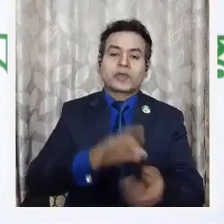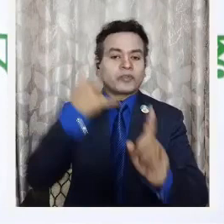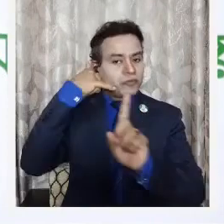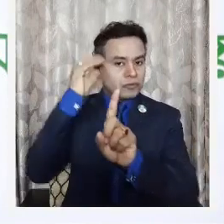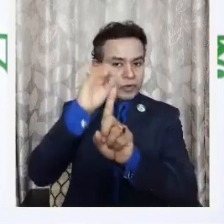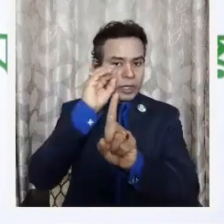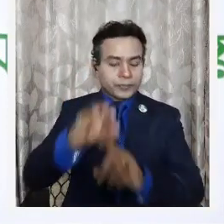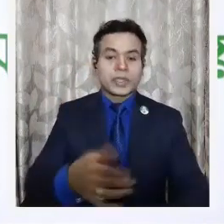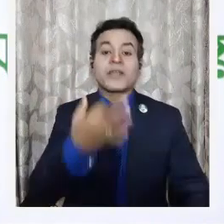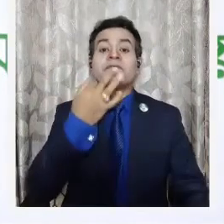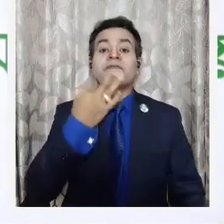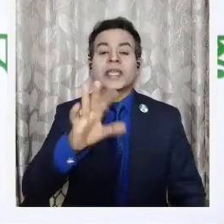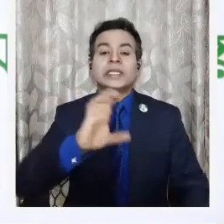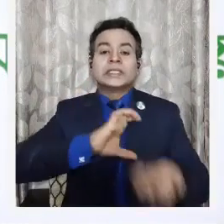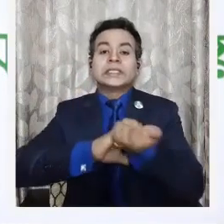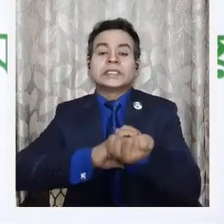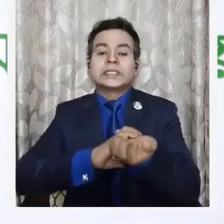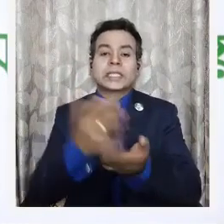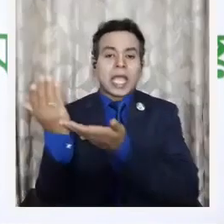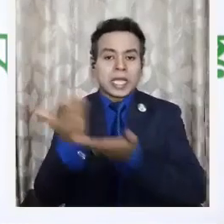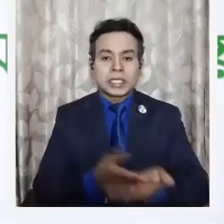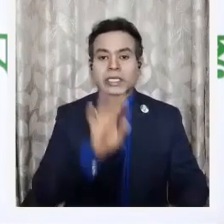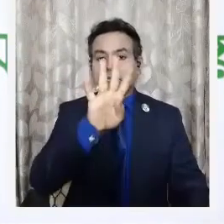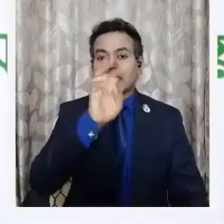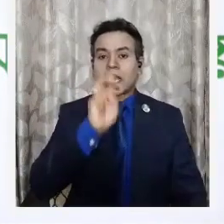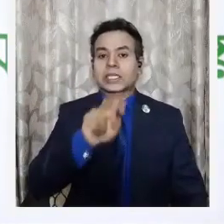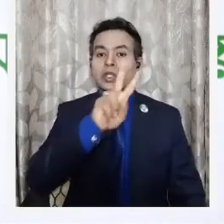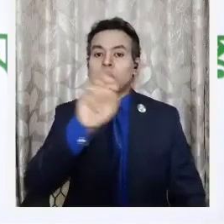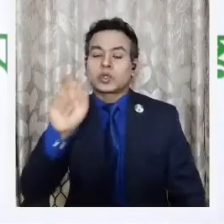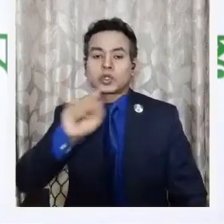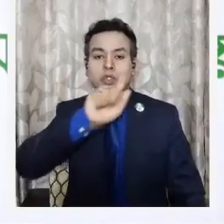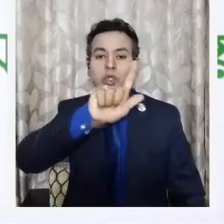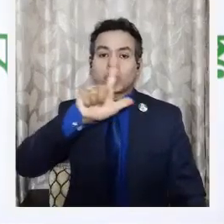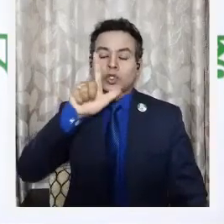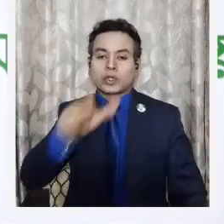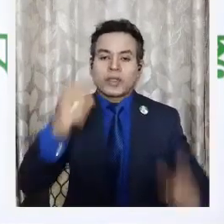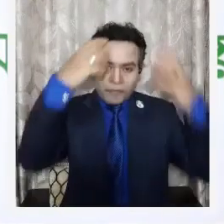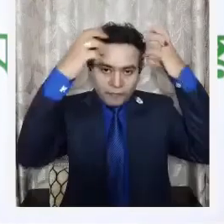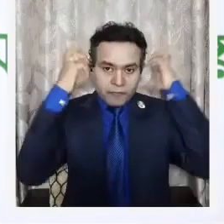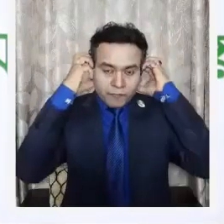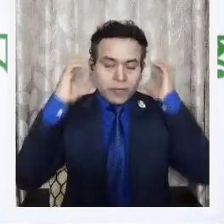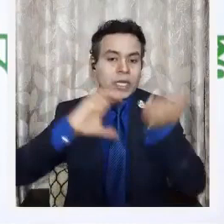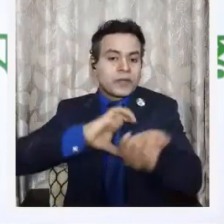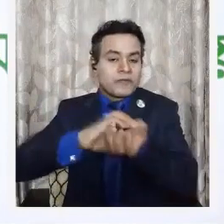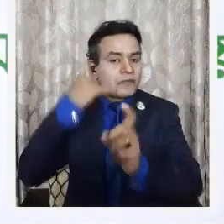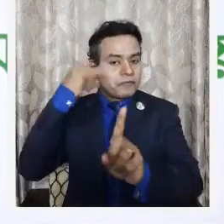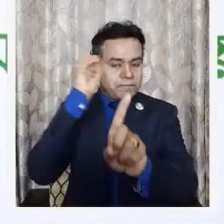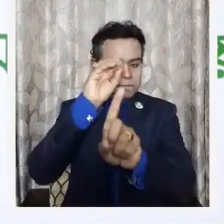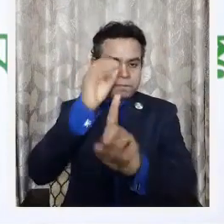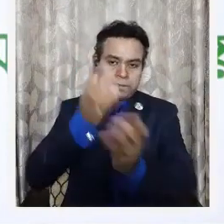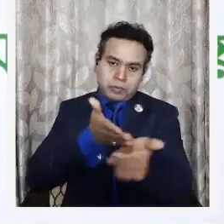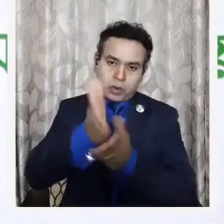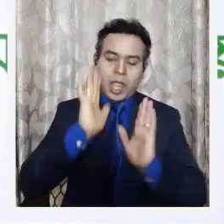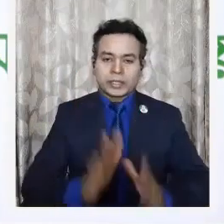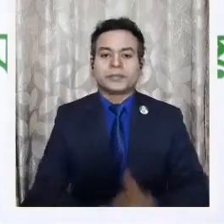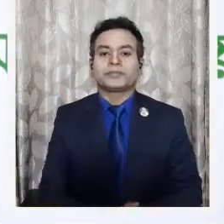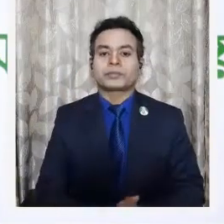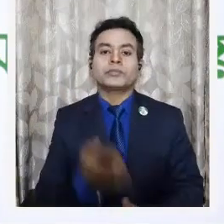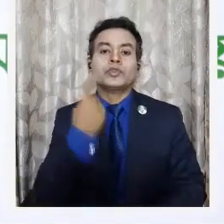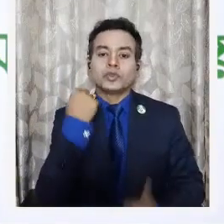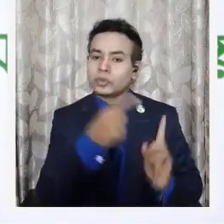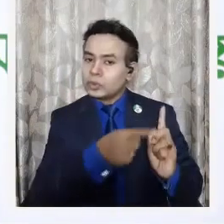করে যুক্ত হয়েছেন আরও 13 জন চিকিৎসক। স্বেচ্ছাভিত্তিতে সেবাদানকারী চিকিৎসকের সংখ্যা